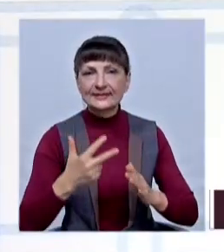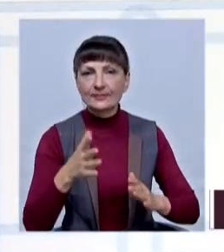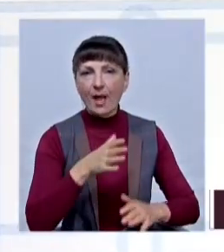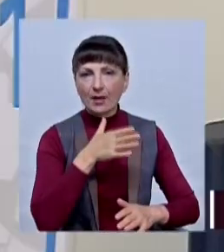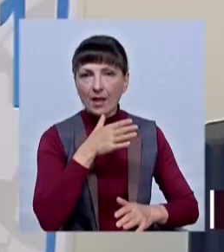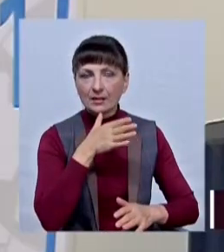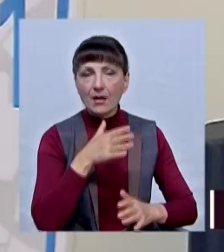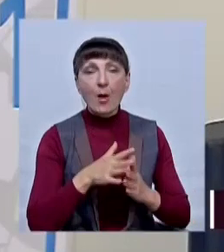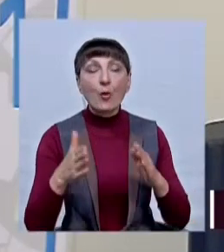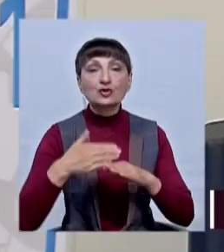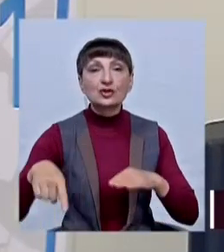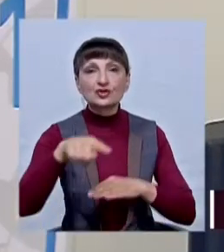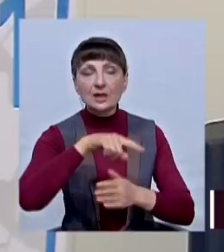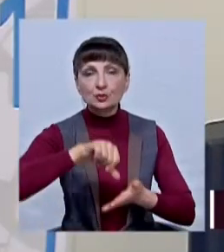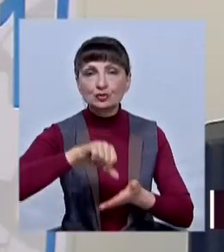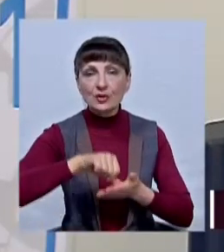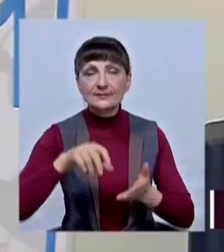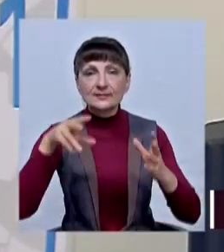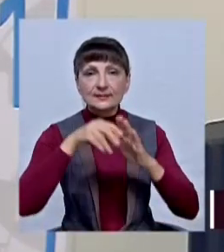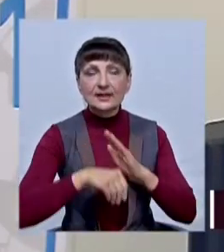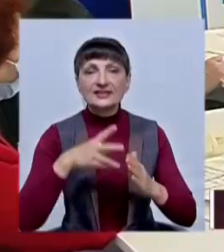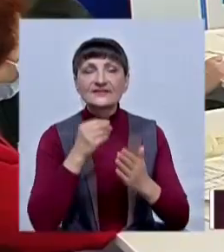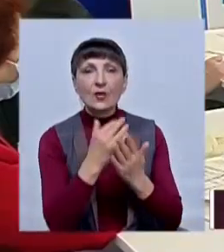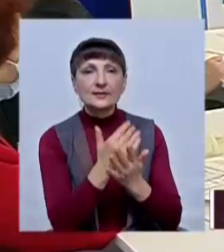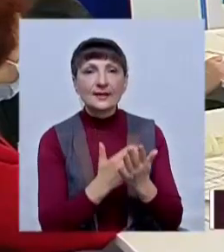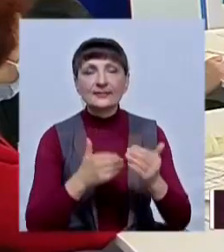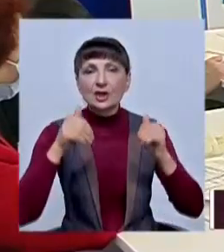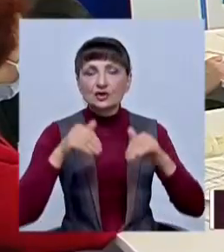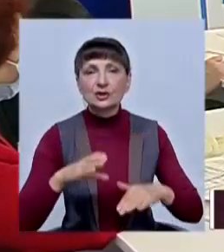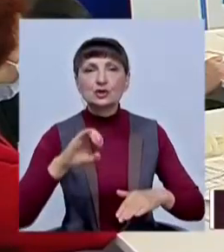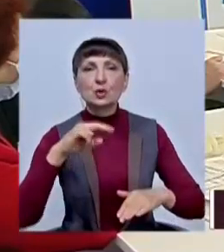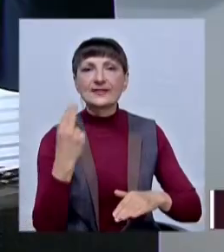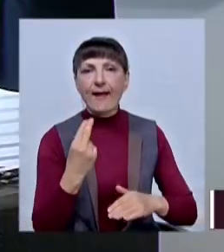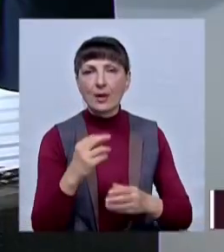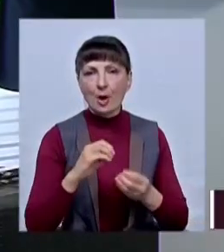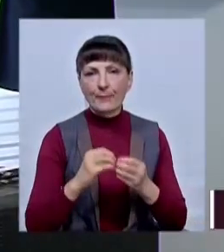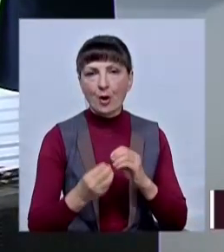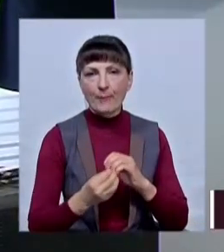лет. Большая часть участников сфокусировала свой спич на решении социальных проблем.